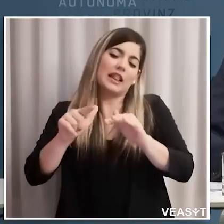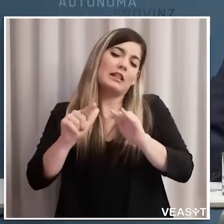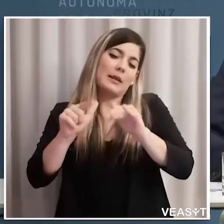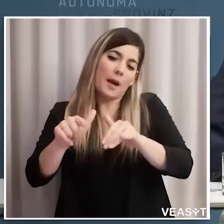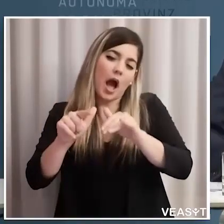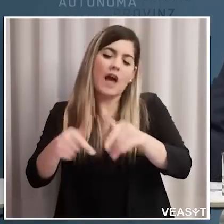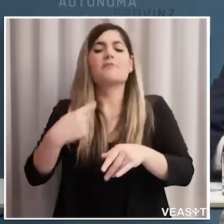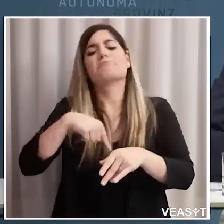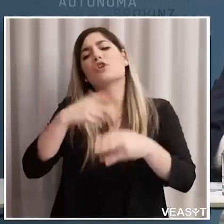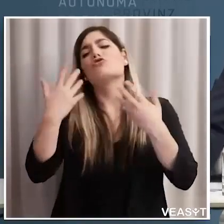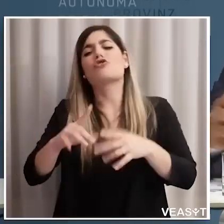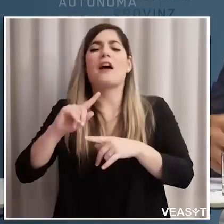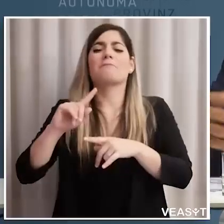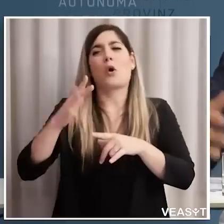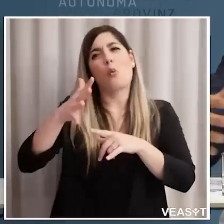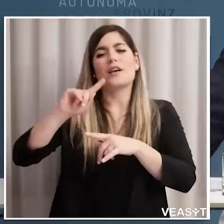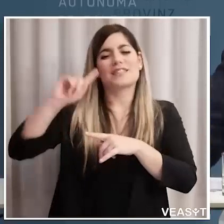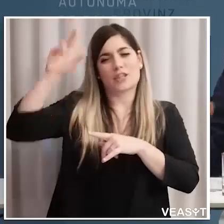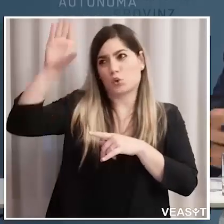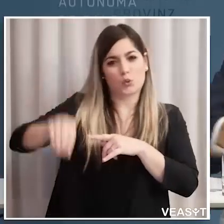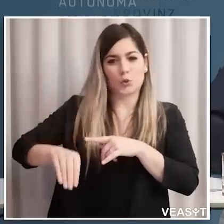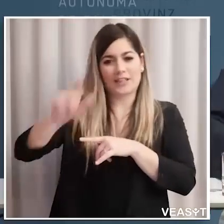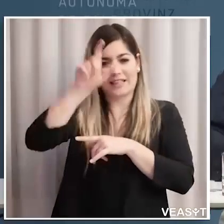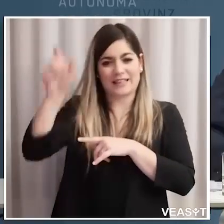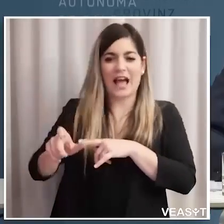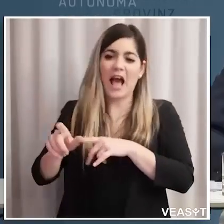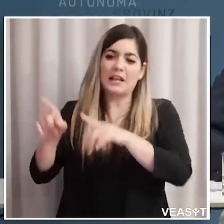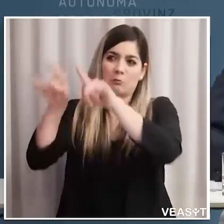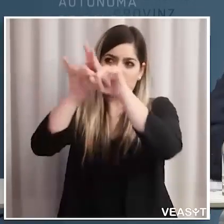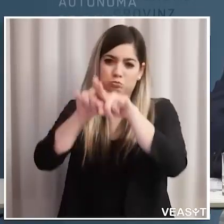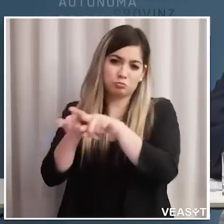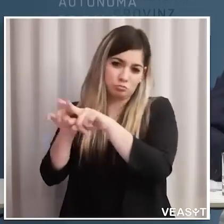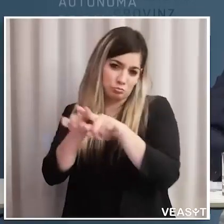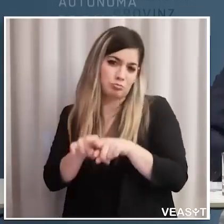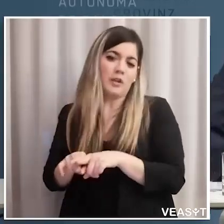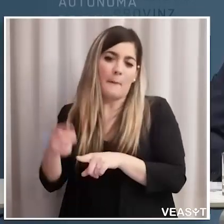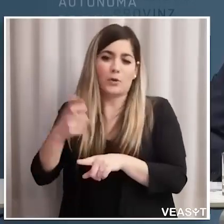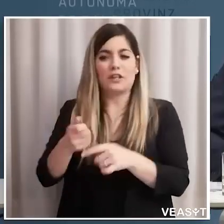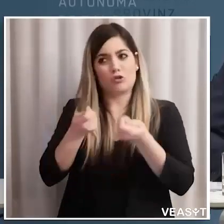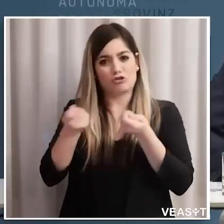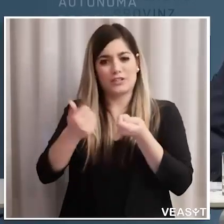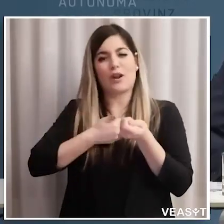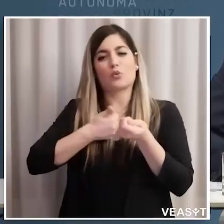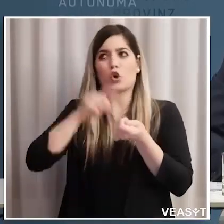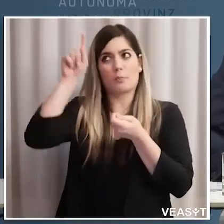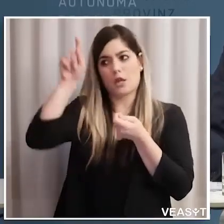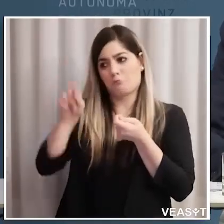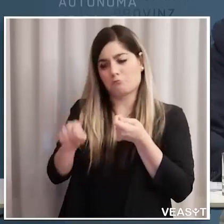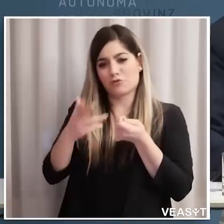settimana saremo di nuovo già tutti allineati, perché tutte le regioni anche in Italia avranno un po' la loro gestione